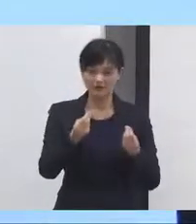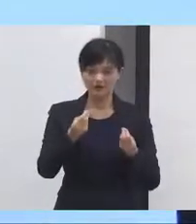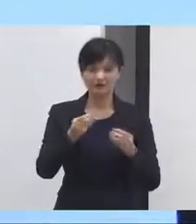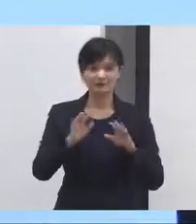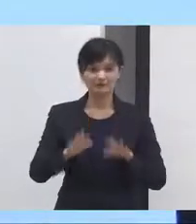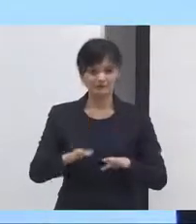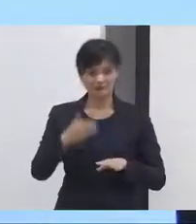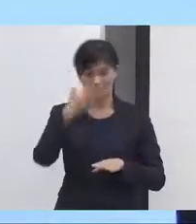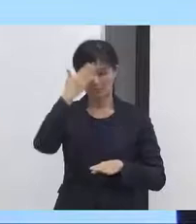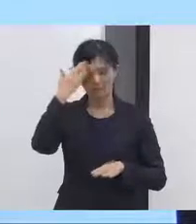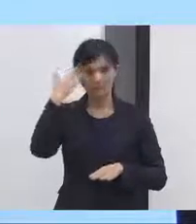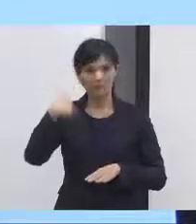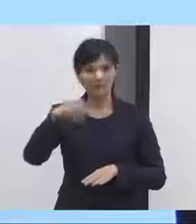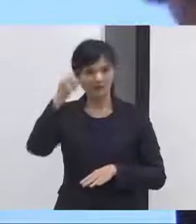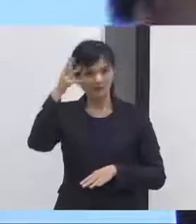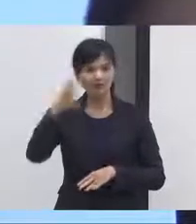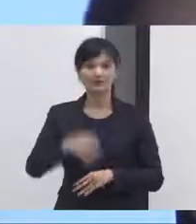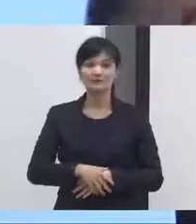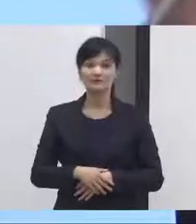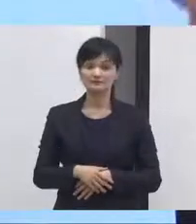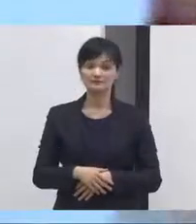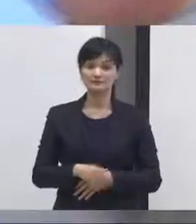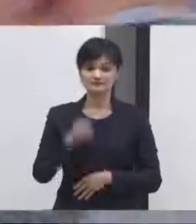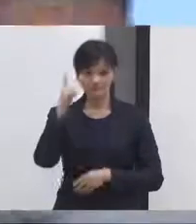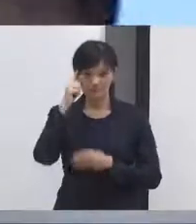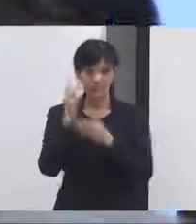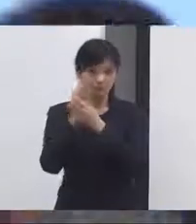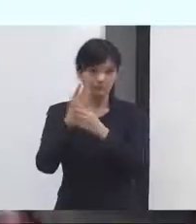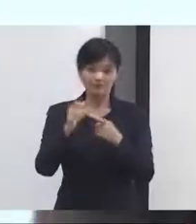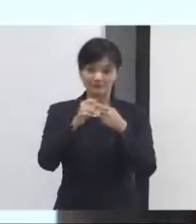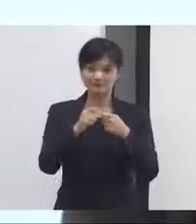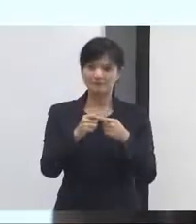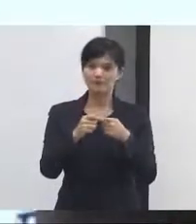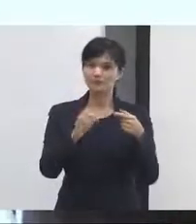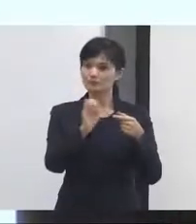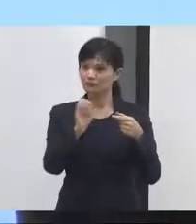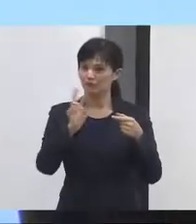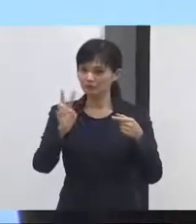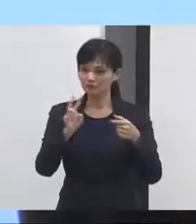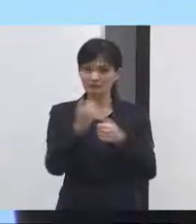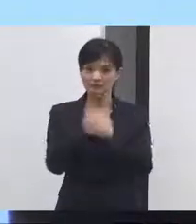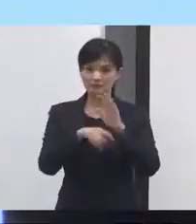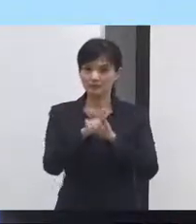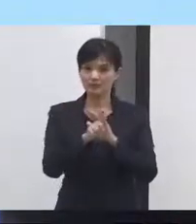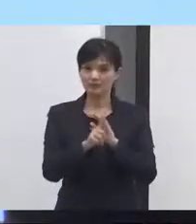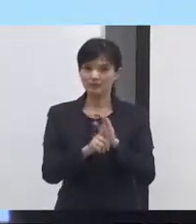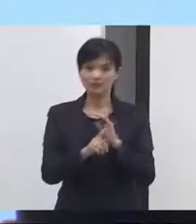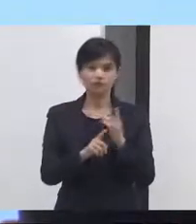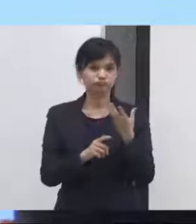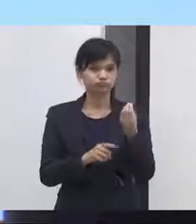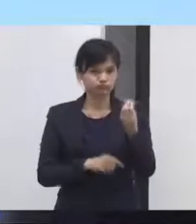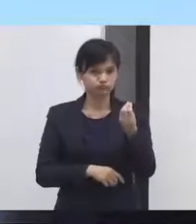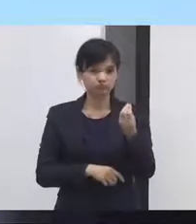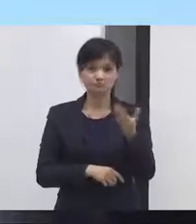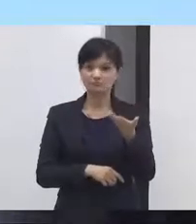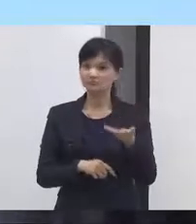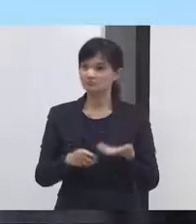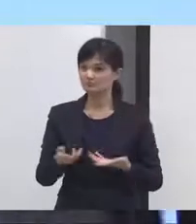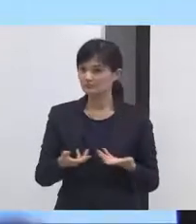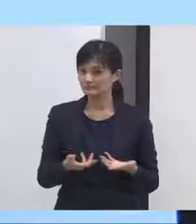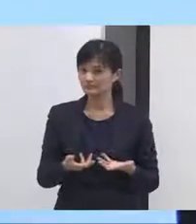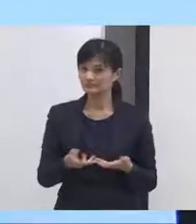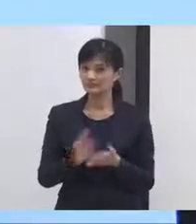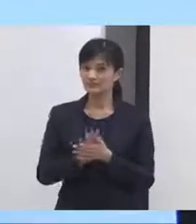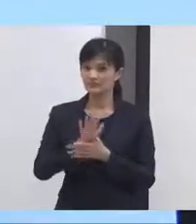糟糕哦，第一个是就是居里面没有代表这件事，在长之后长期的宣传跟那